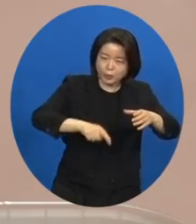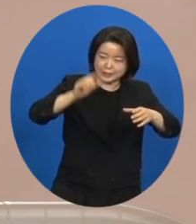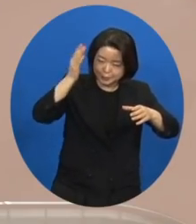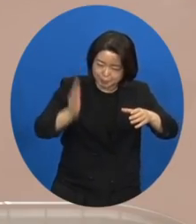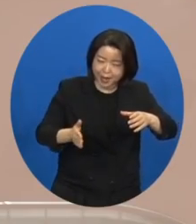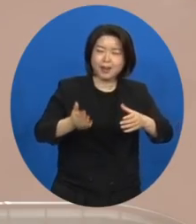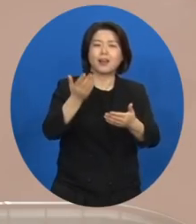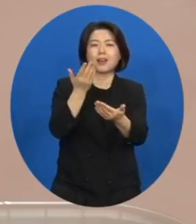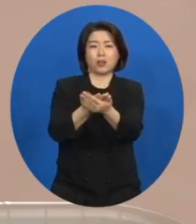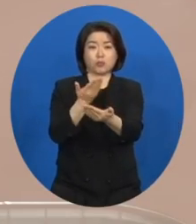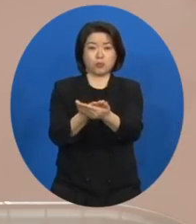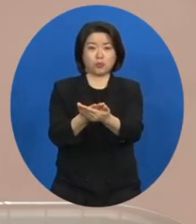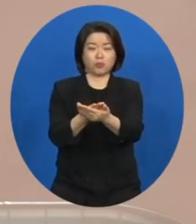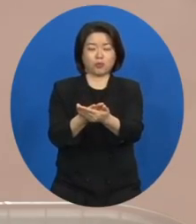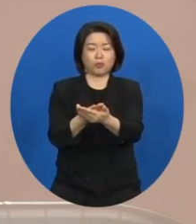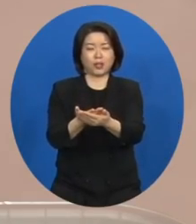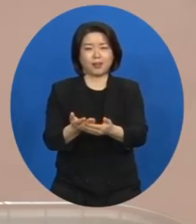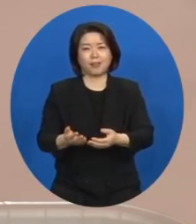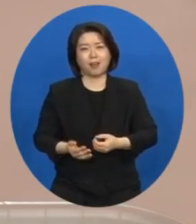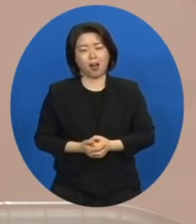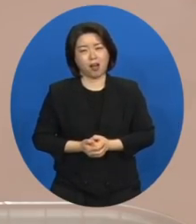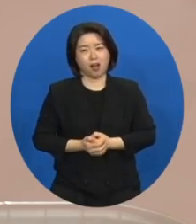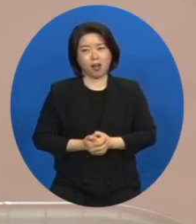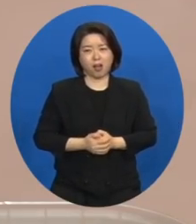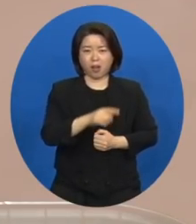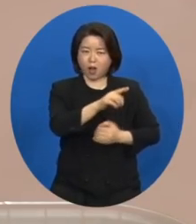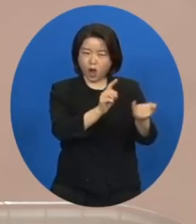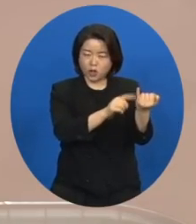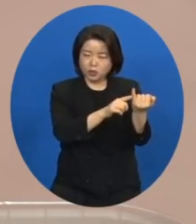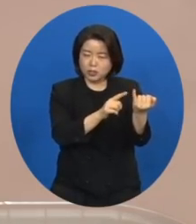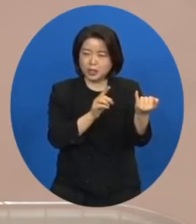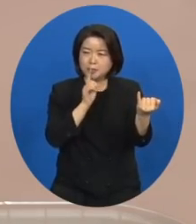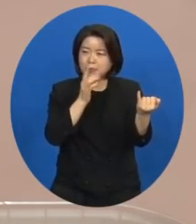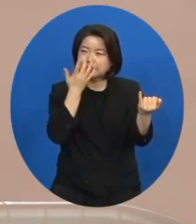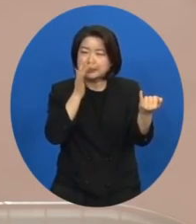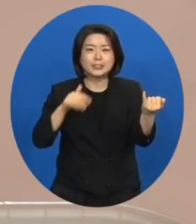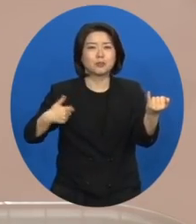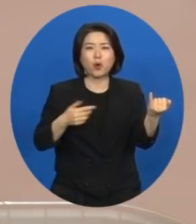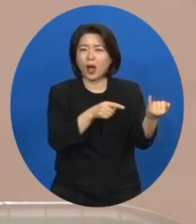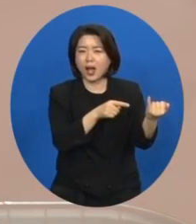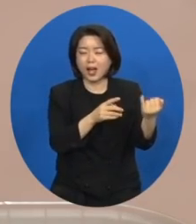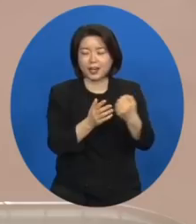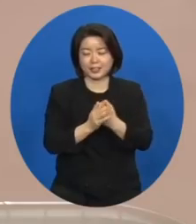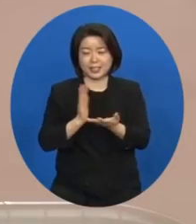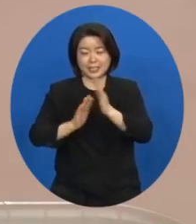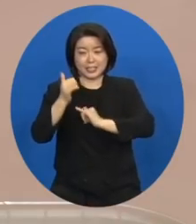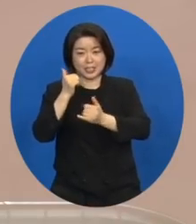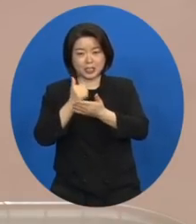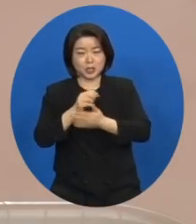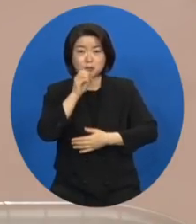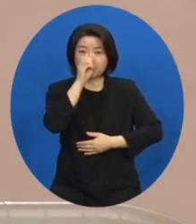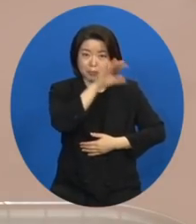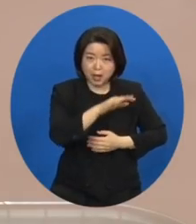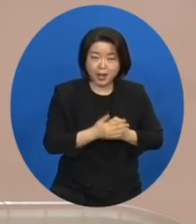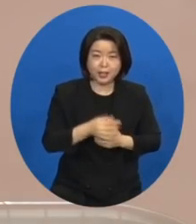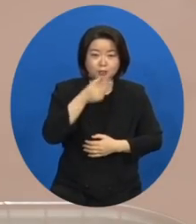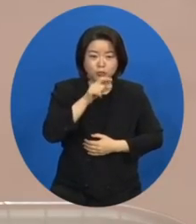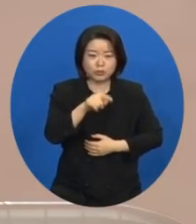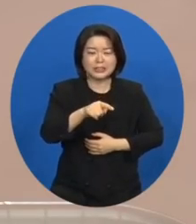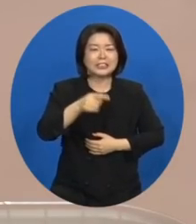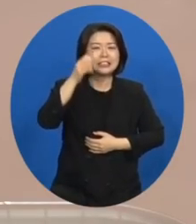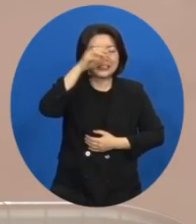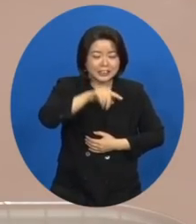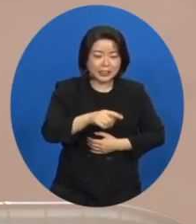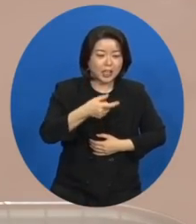해주십시오 여인이 잘 알아듣지 못했습니다 왜냐하면 예수님의 언급 받침이 물은 그냥 이 물이 아니라